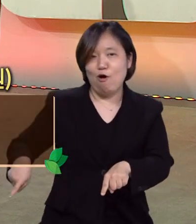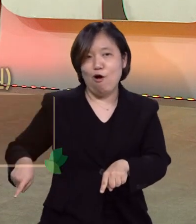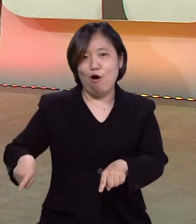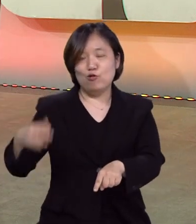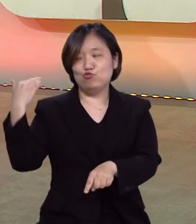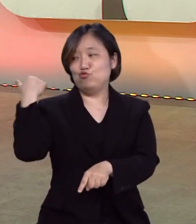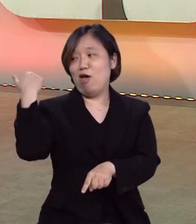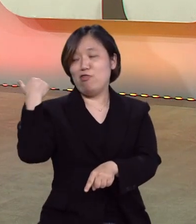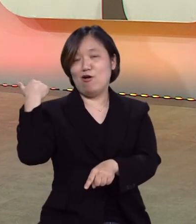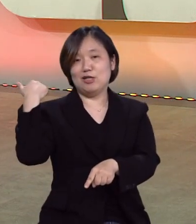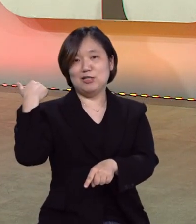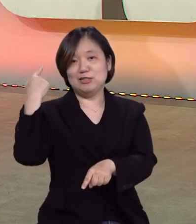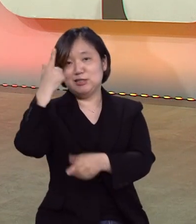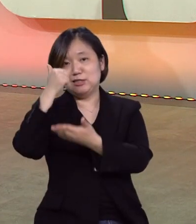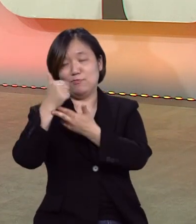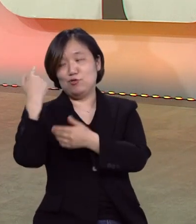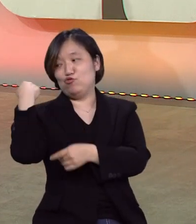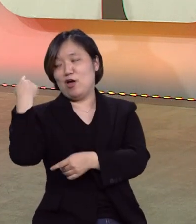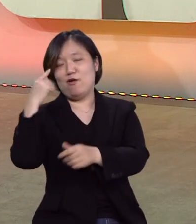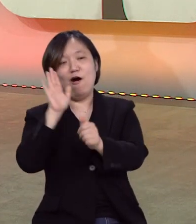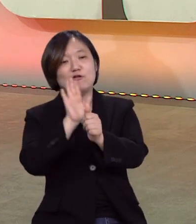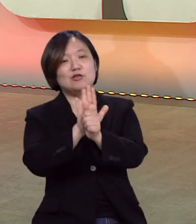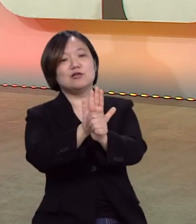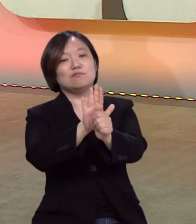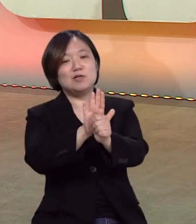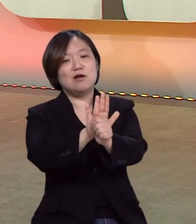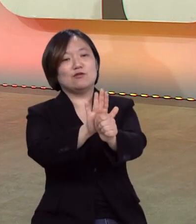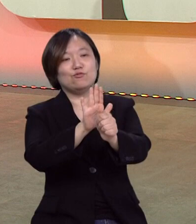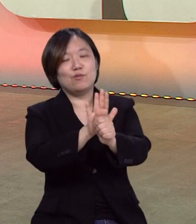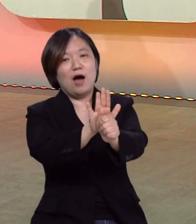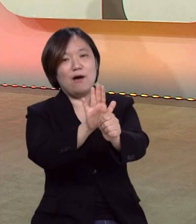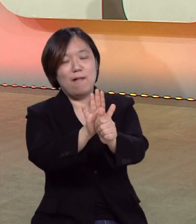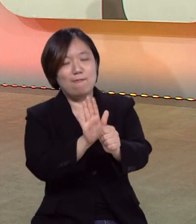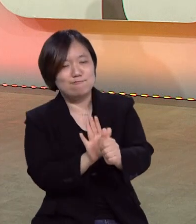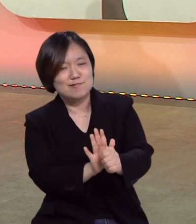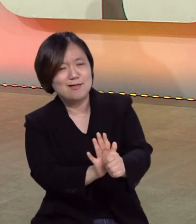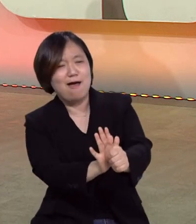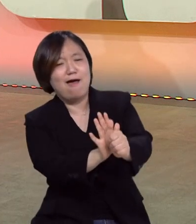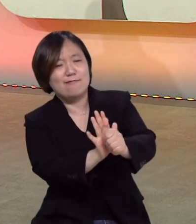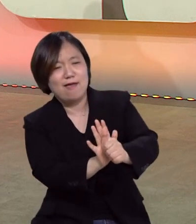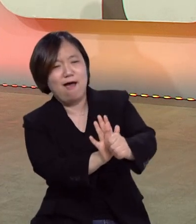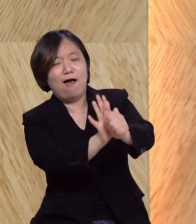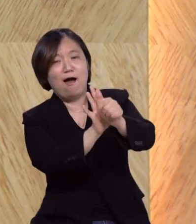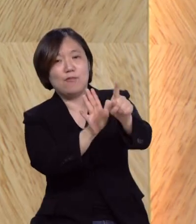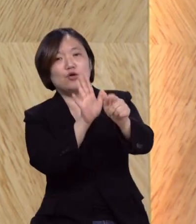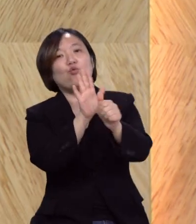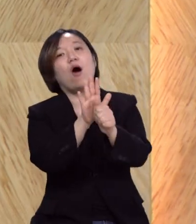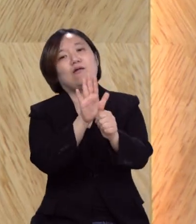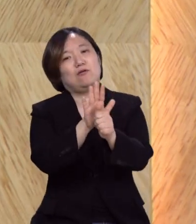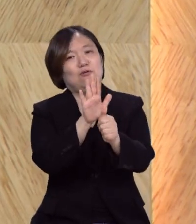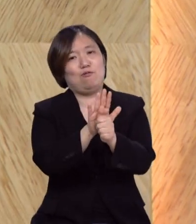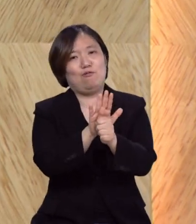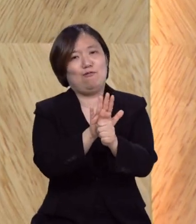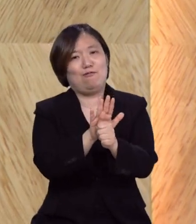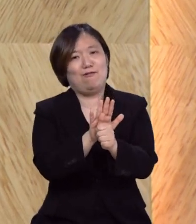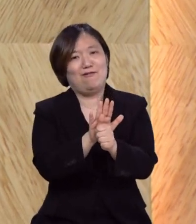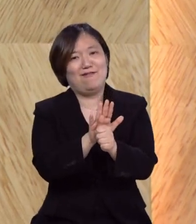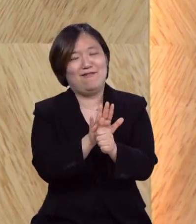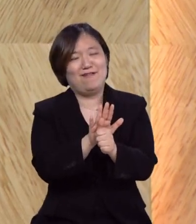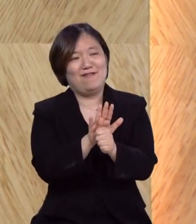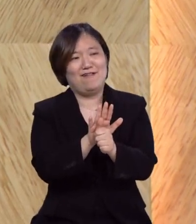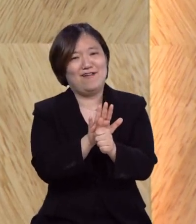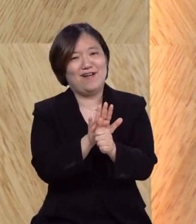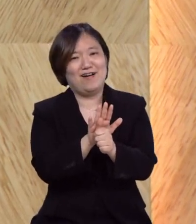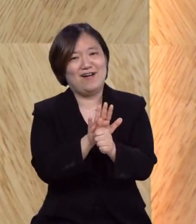뒤에서는 또 스님 한 분이 뒤에서는 이렇게 등을 밀어줬대요 스님 세 분이 이렇게 부축을 해